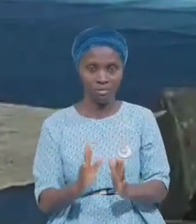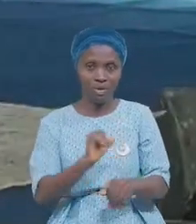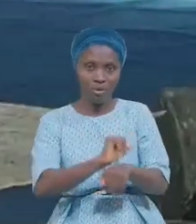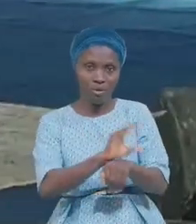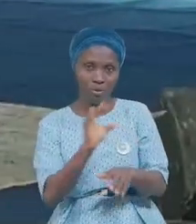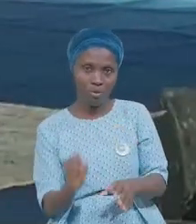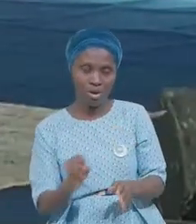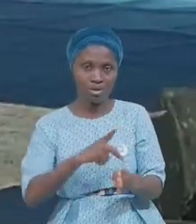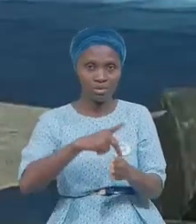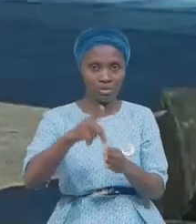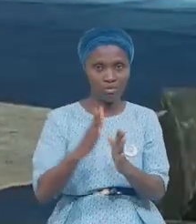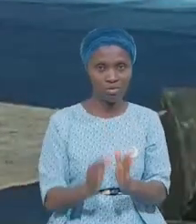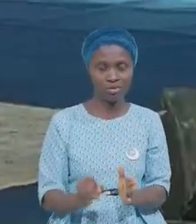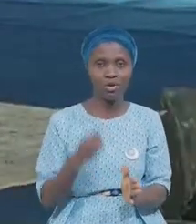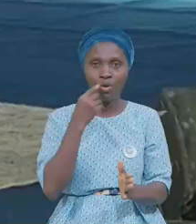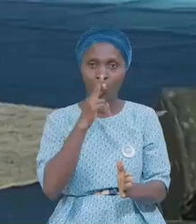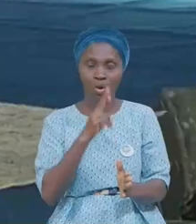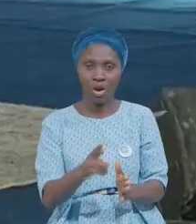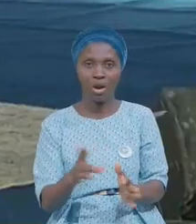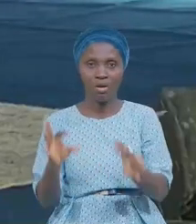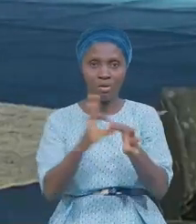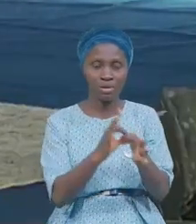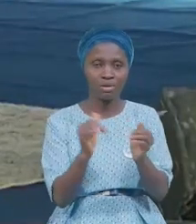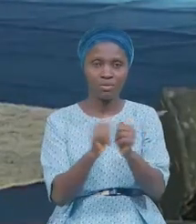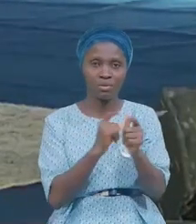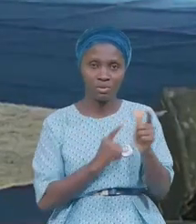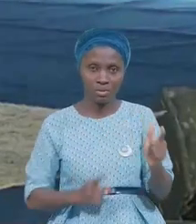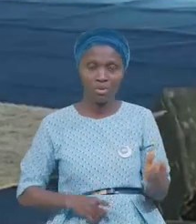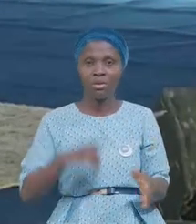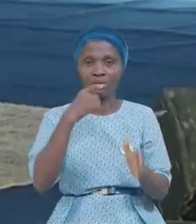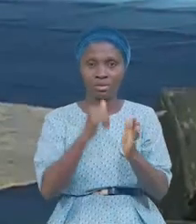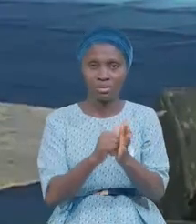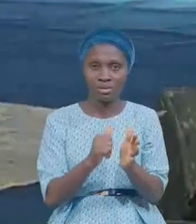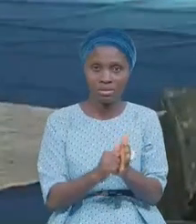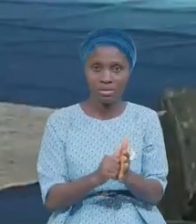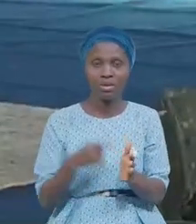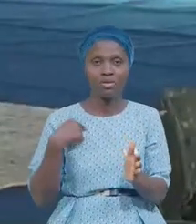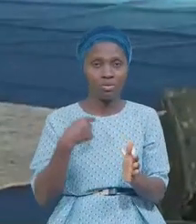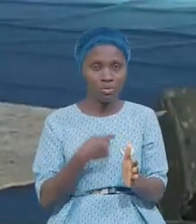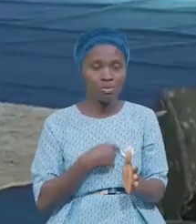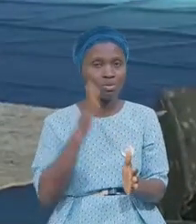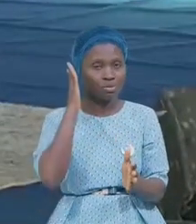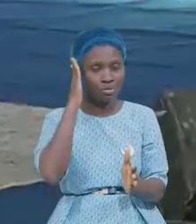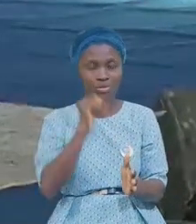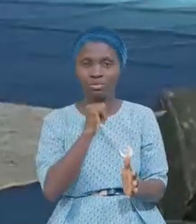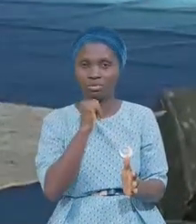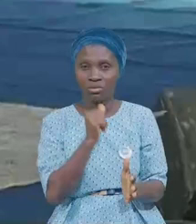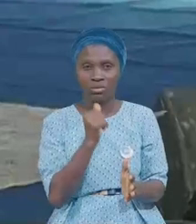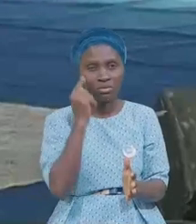prédicateurs, professionnels, connectés au Seigneur. Il dit, nous ne devions pas avoir